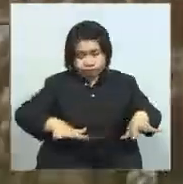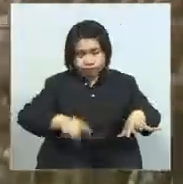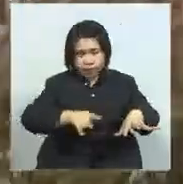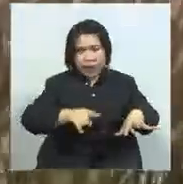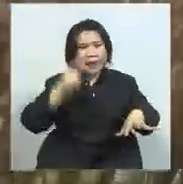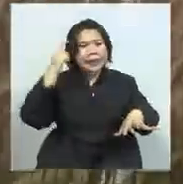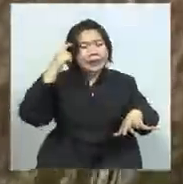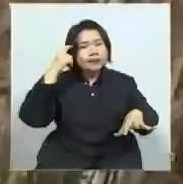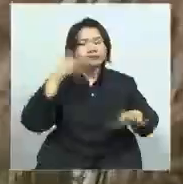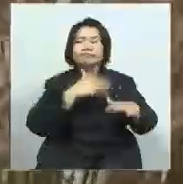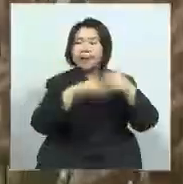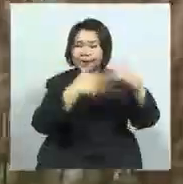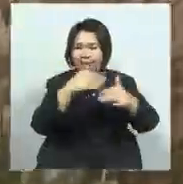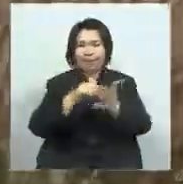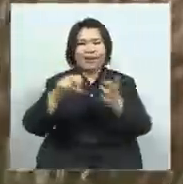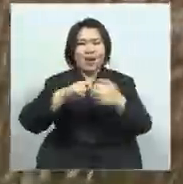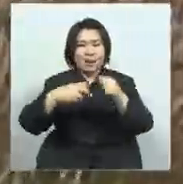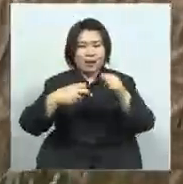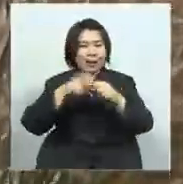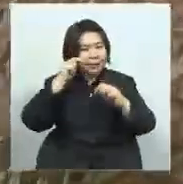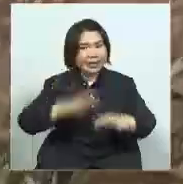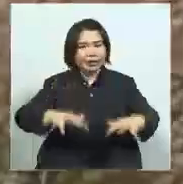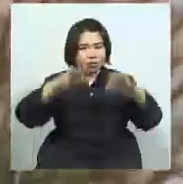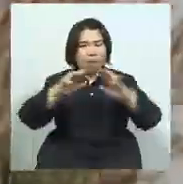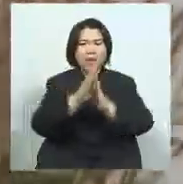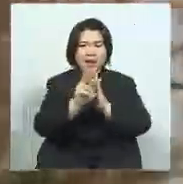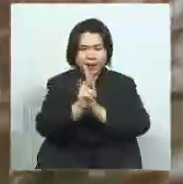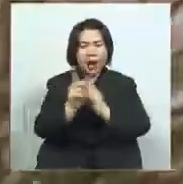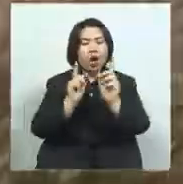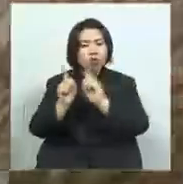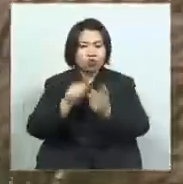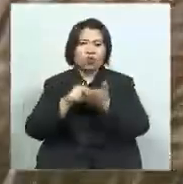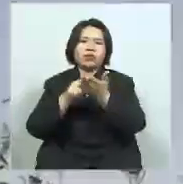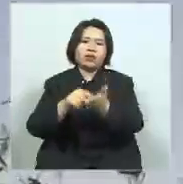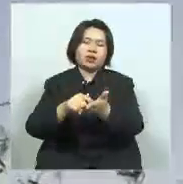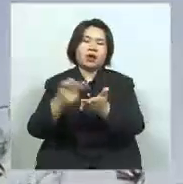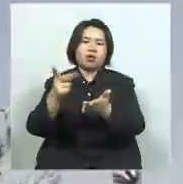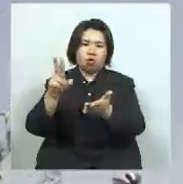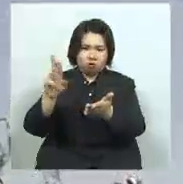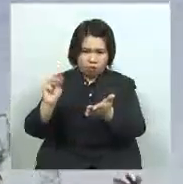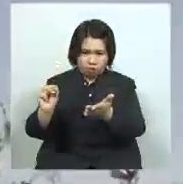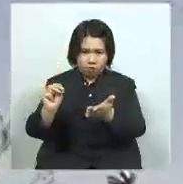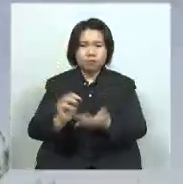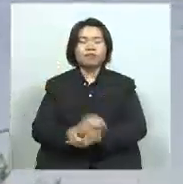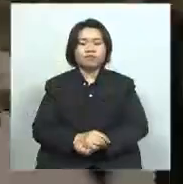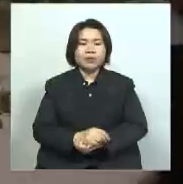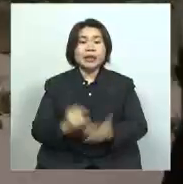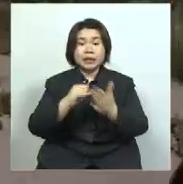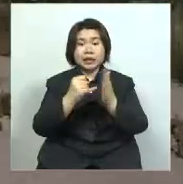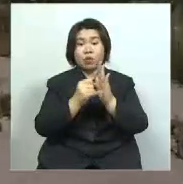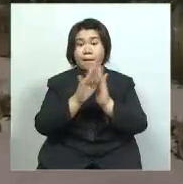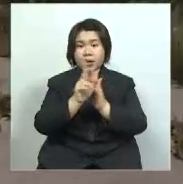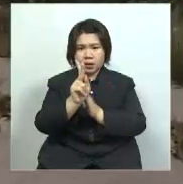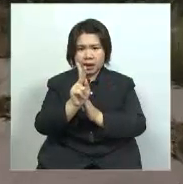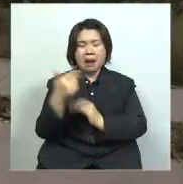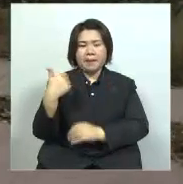พื่อแก้ไขปัญหาอุทกภัยในพื้นที่จังหวัดบึงกาฬขึ้นมาพูดคุยและเสนอต่อคณะรัฐมนตรีจังหวัดบึงกาฬเป็น